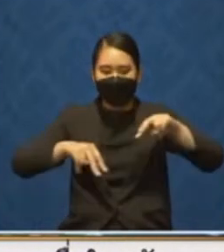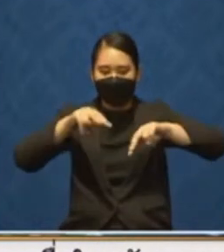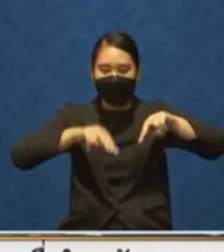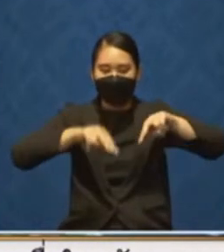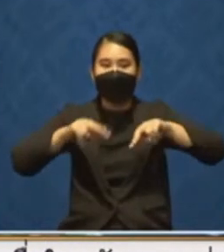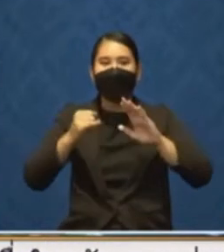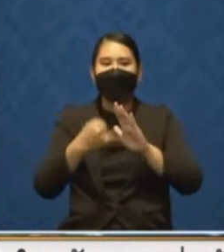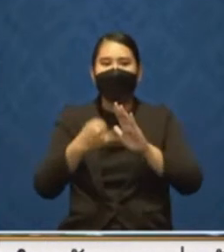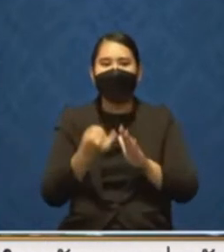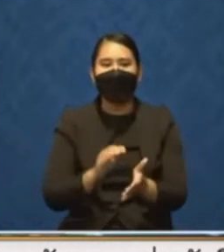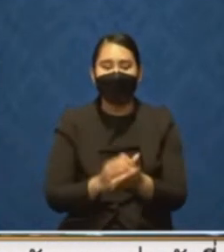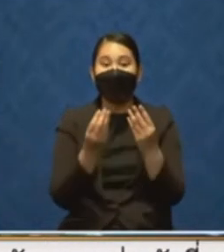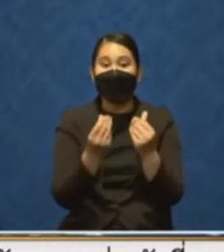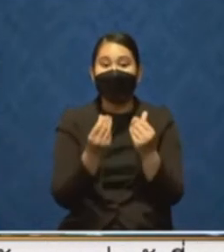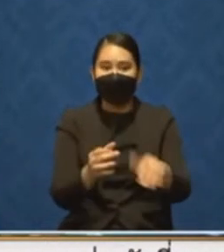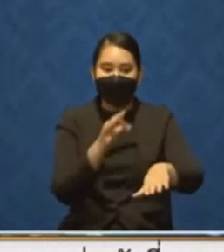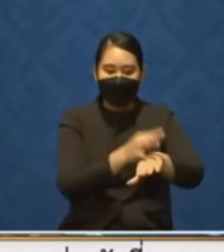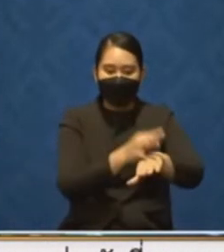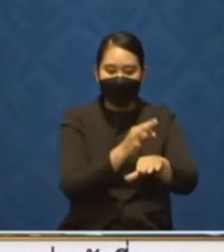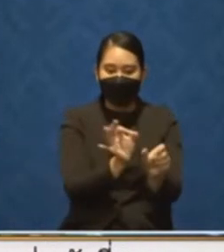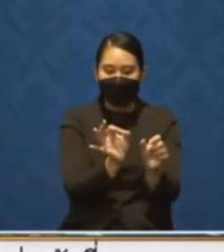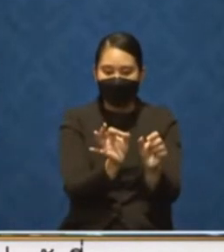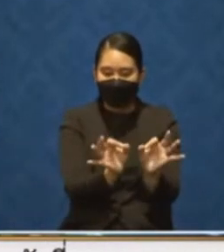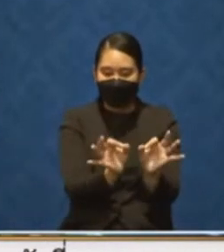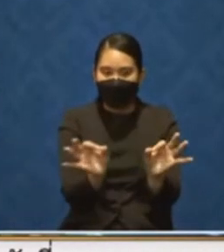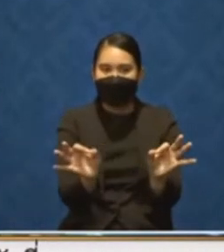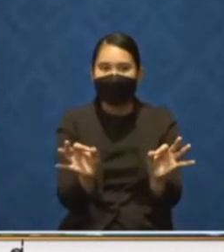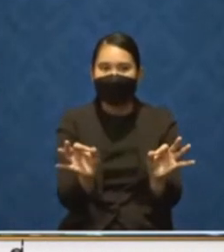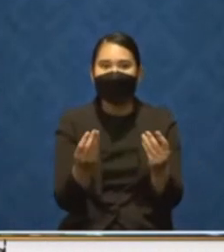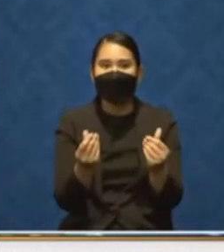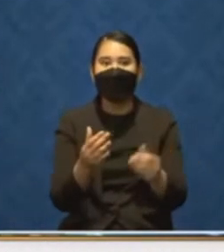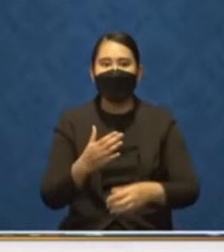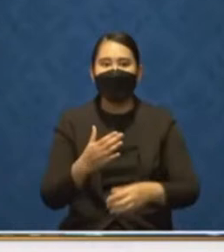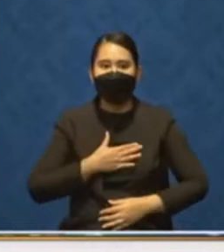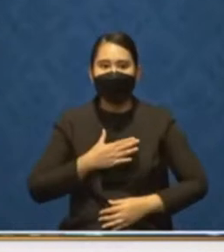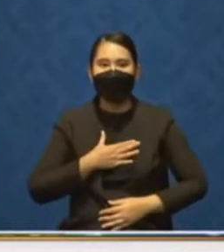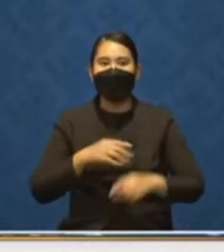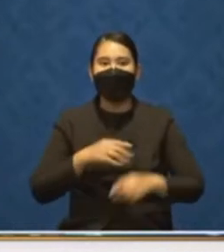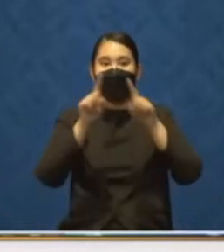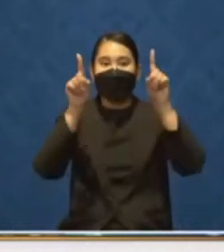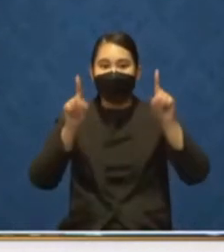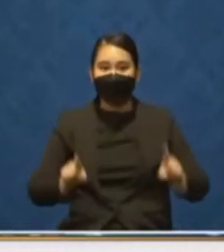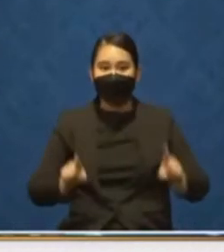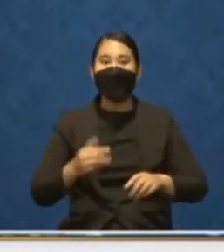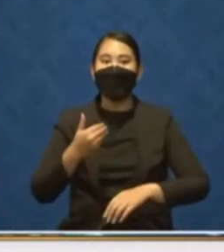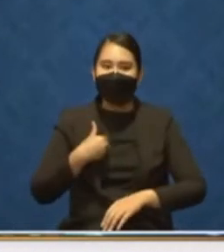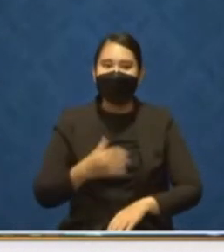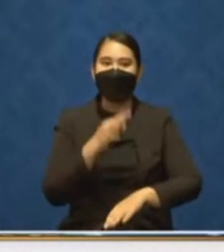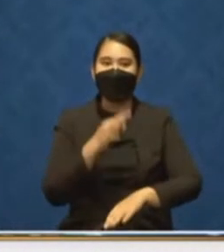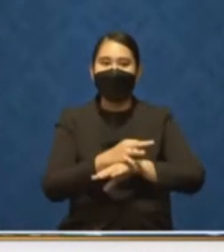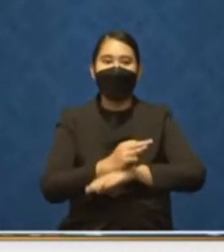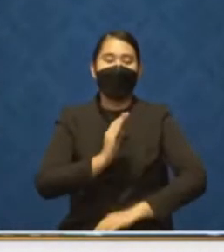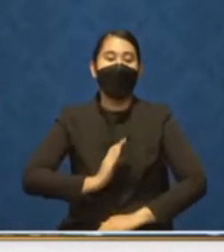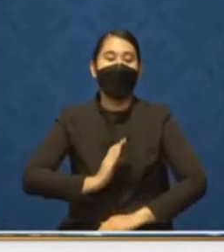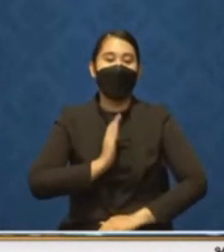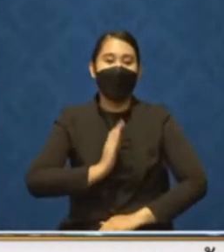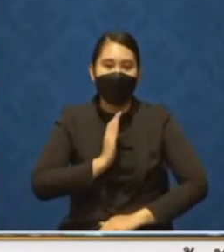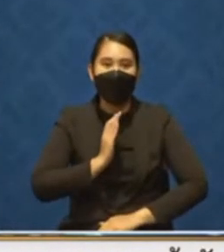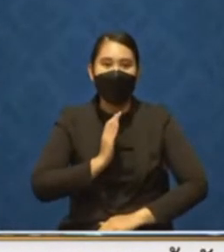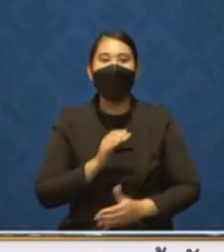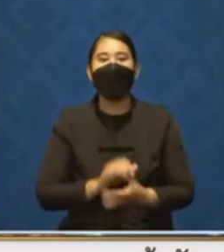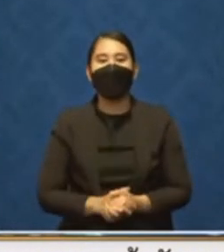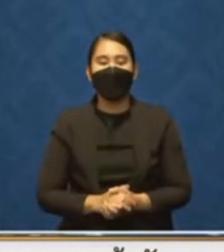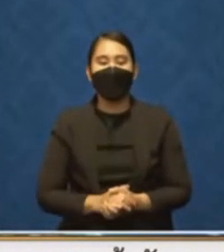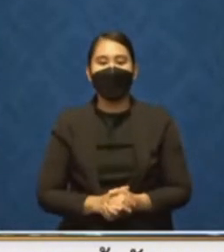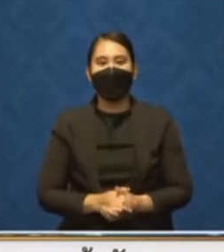ว่า SerialNumber 20เหลือของท่านอยู่ที่ไหนผมมีอยู่ที่มือนี้หมดแล้วยี่ห้ออะไรปาเต้ APลองปันเอ่อ